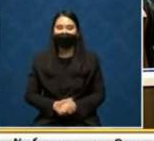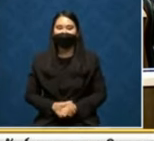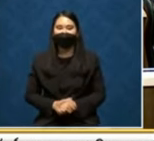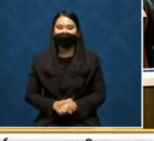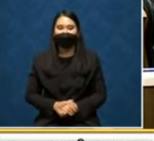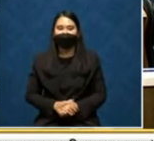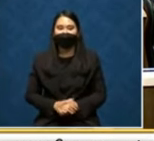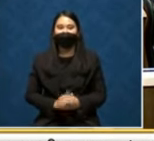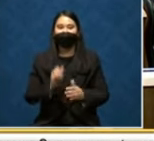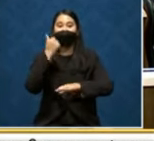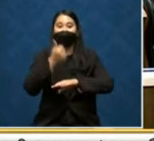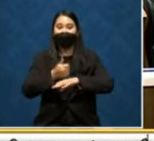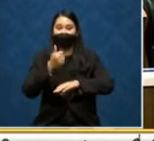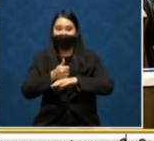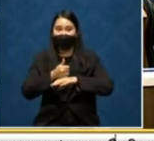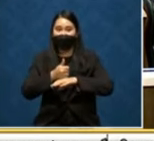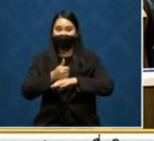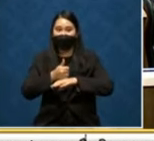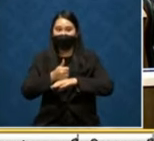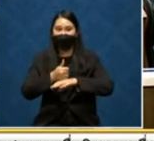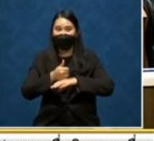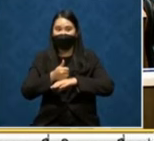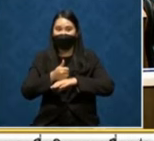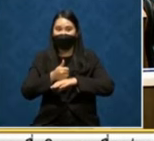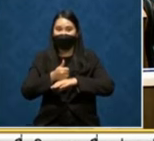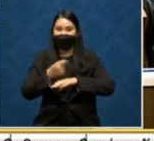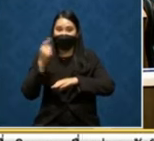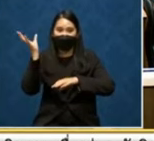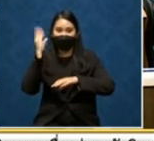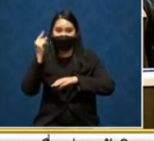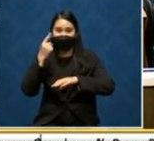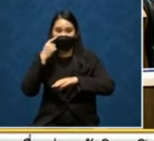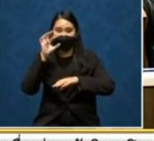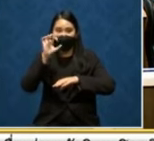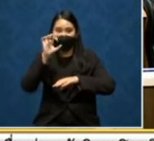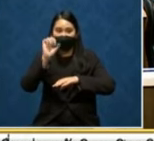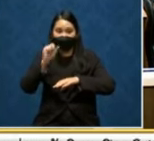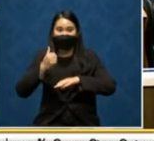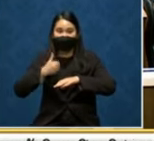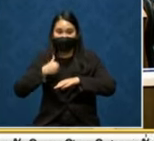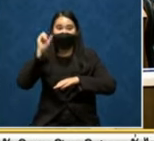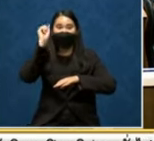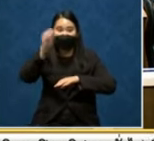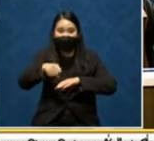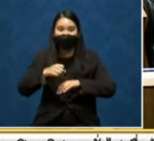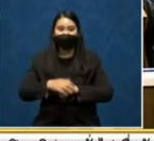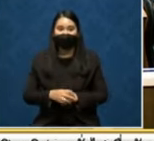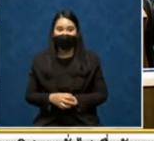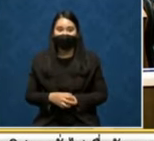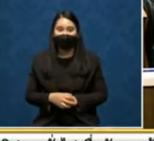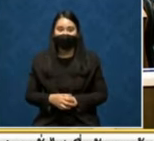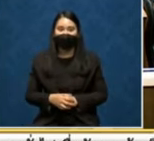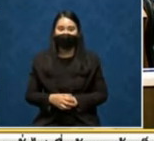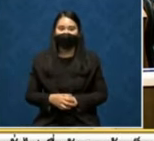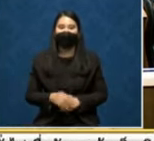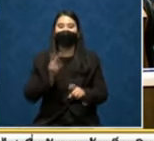ท่านรัฐมนตรีรู้เห็นเป็นใจกับกระบวนการโครงการการทุจริตครั้งมโหฬารครั้งนี้ใช่หรือไม่